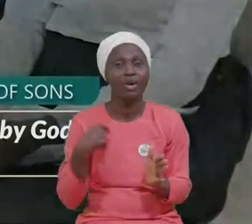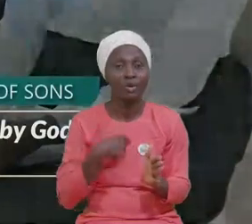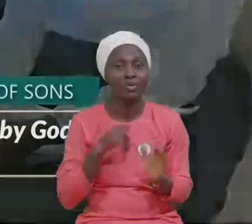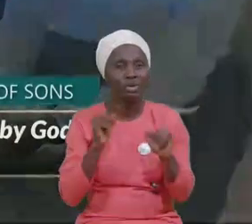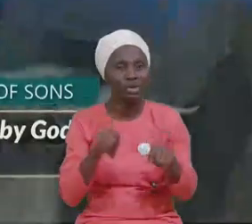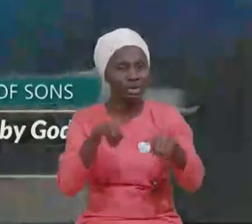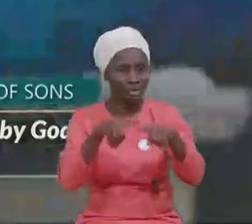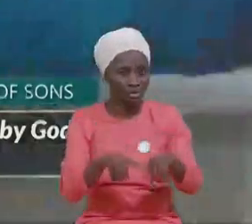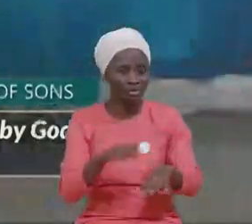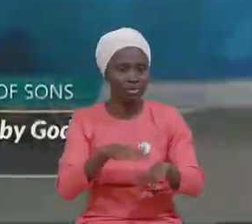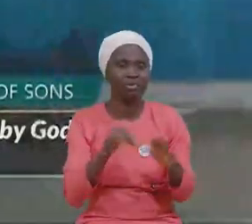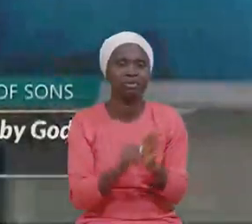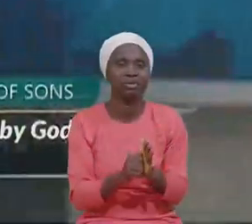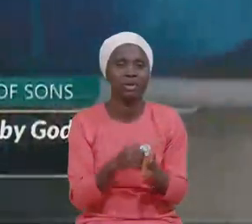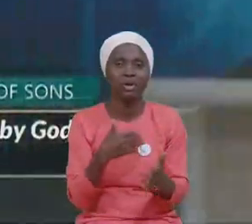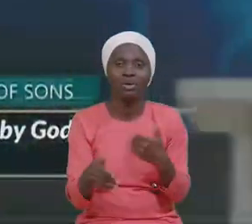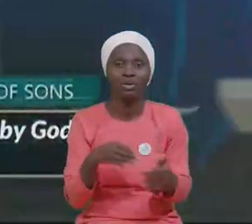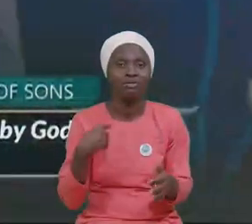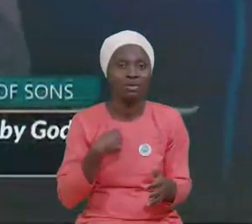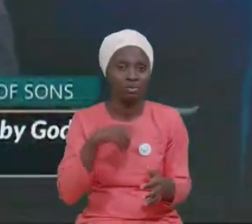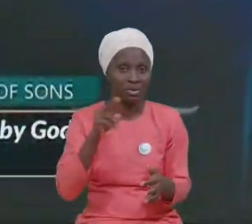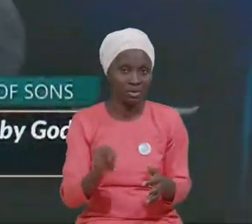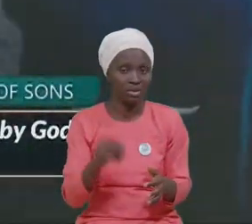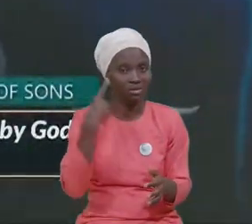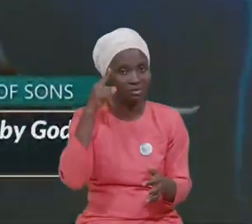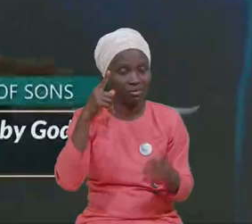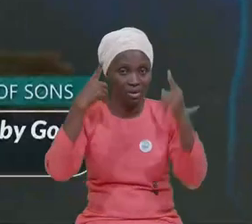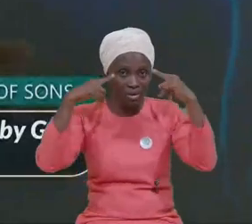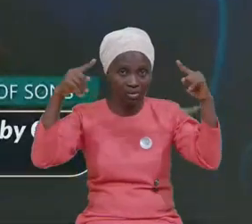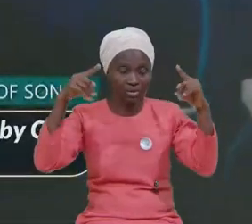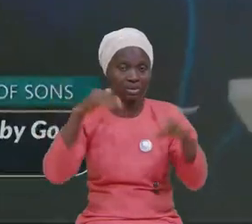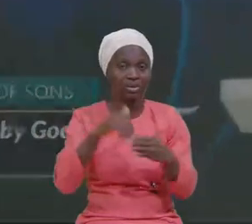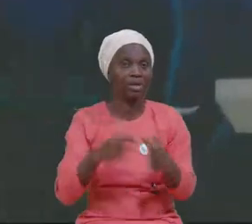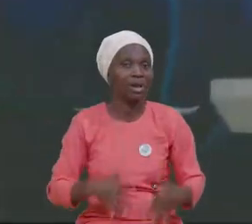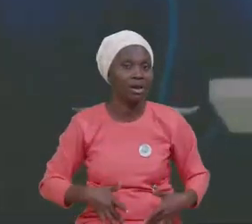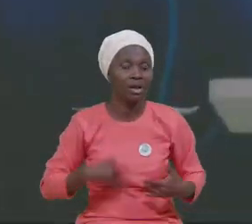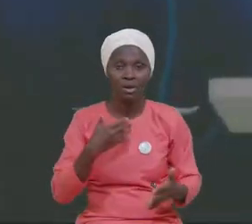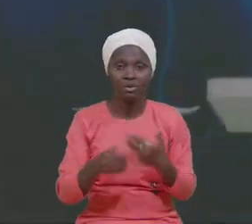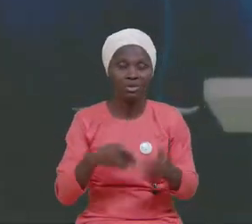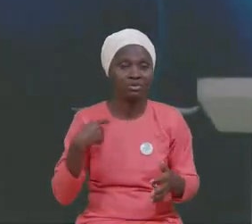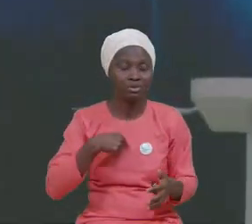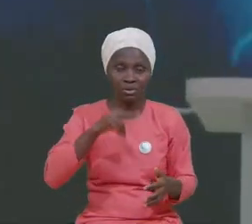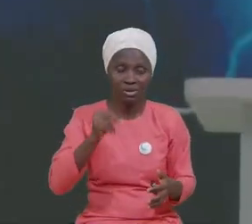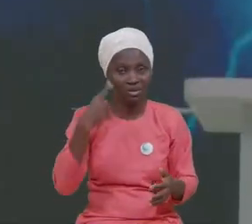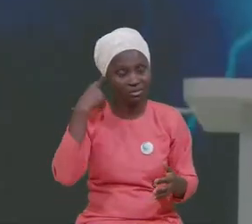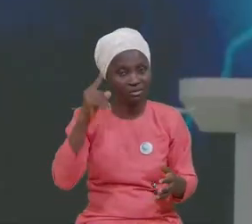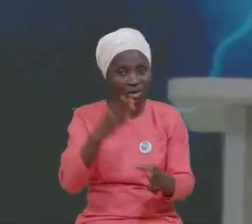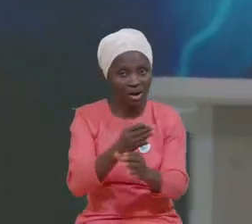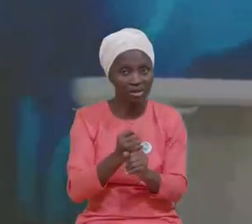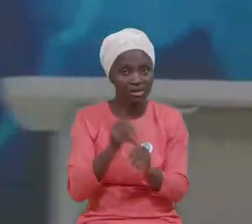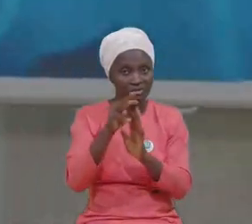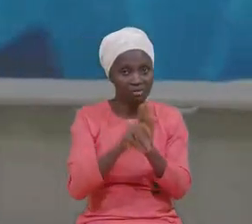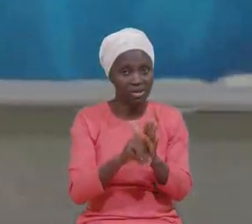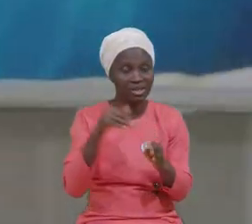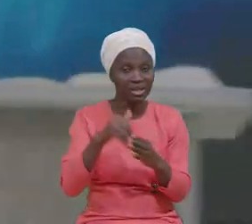compter sur ça. Peu importe ce dont nous avons besoin pour le succès dans la vie, Peu importe ce dont nous avons besoin pour